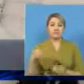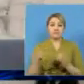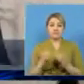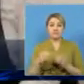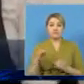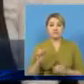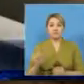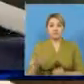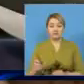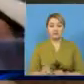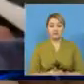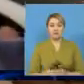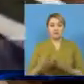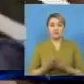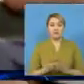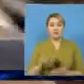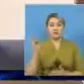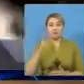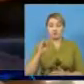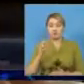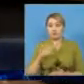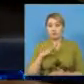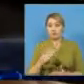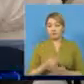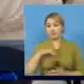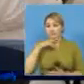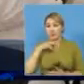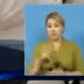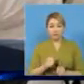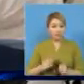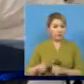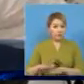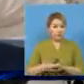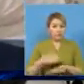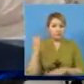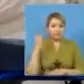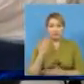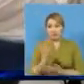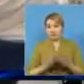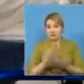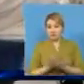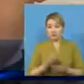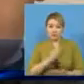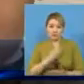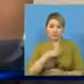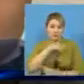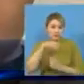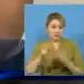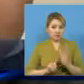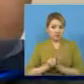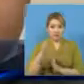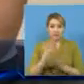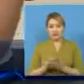клиентов в день. Теперь история Гульден Нурмахамбетқызы является примером для окружающих. Она всегда консультирует тех, кто хочет вести дела, и